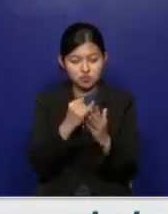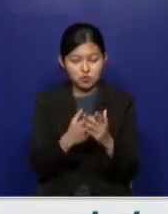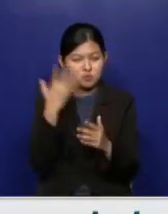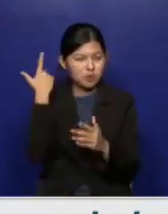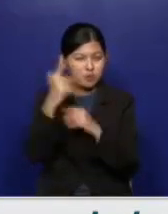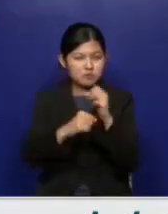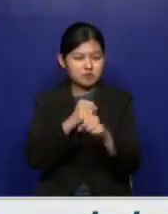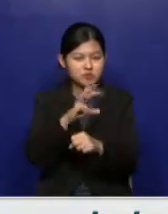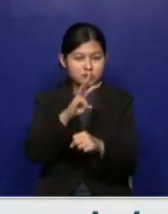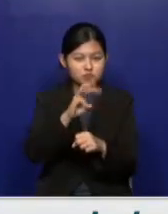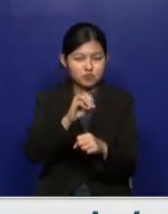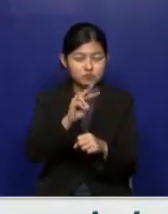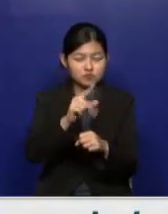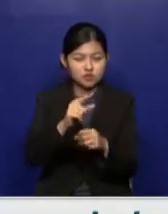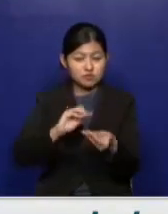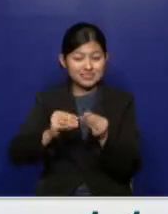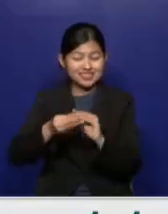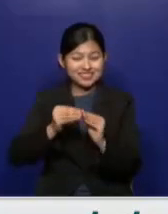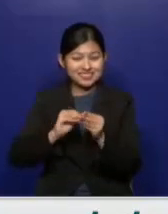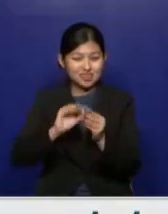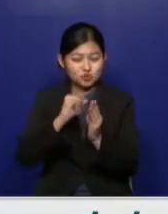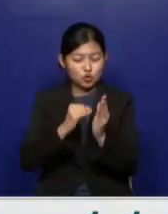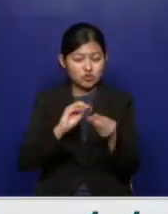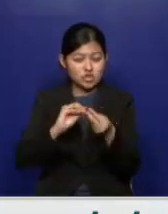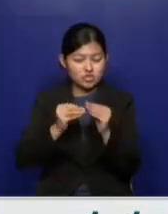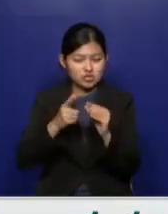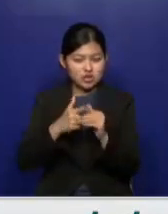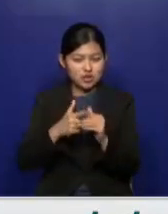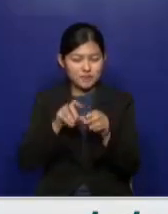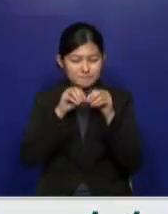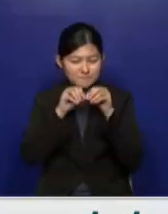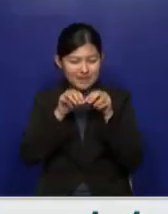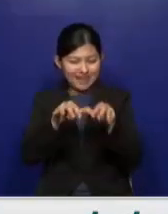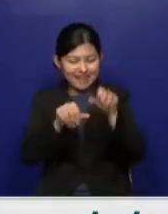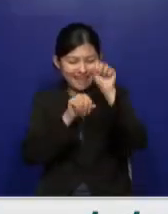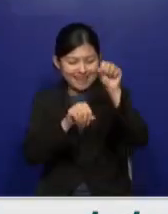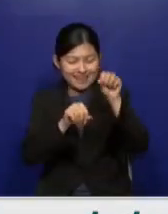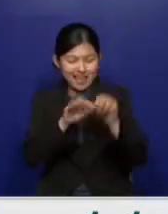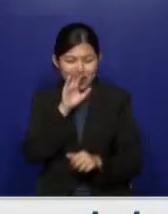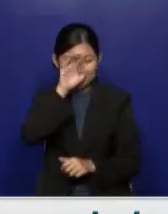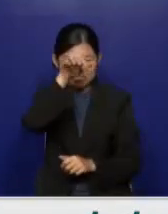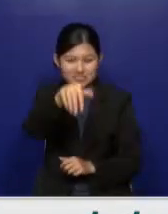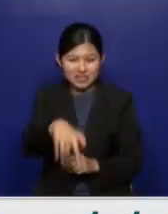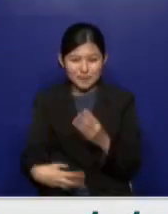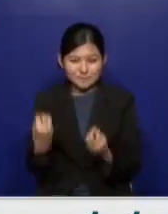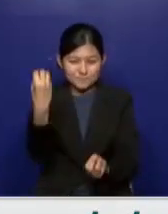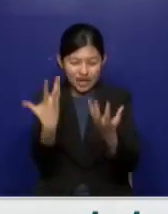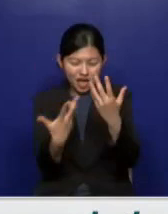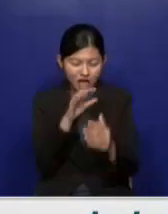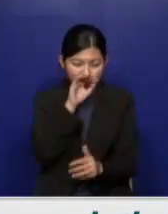นะครับจังหวัดฉะเชิงเทรามีการประกาศเขตภัยพิบัติช้างป่าจำนวน67